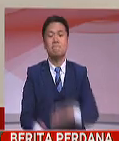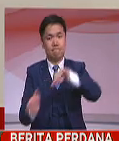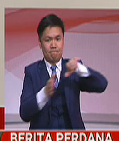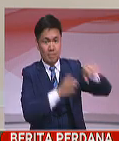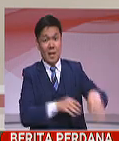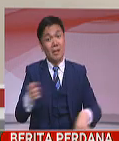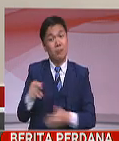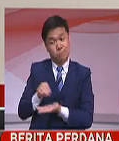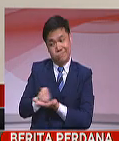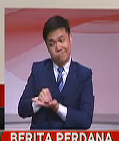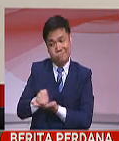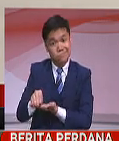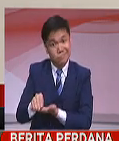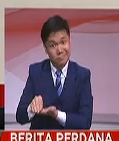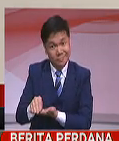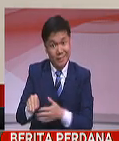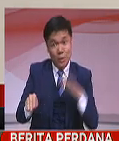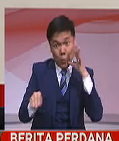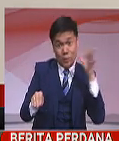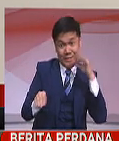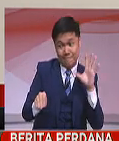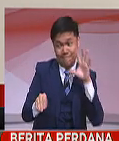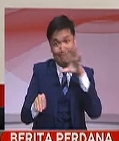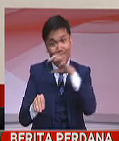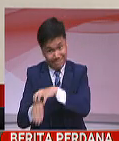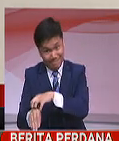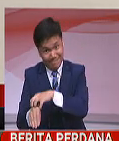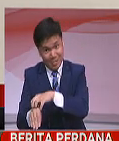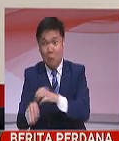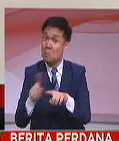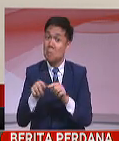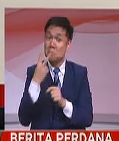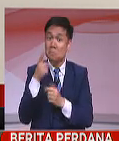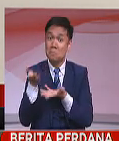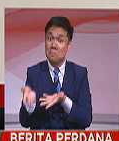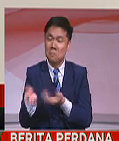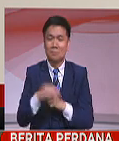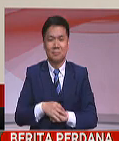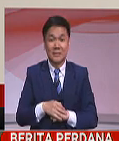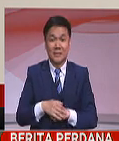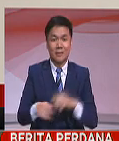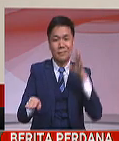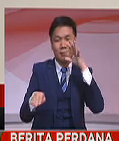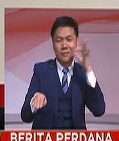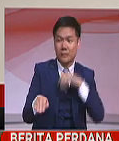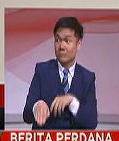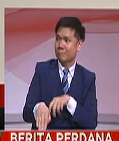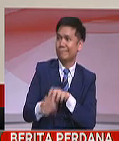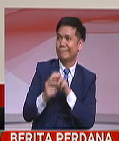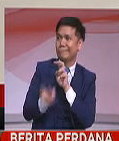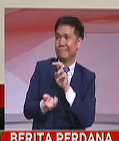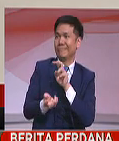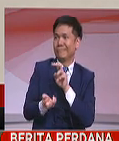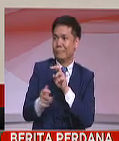Lazimnya, tikus menjadi makanan kucing. Namun, lain pula ceritanya dalam video ini, seekor kucing tergamam